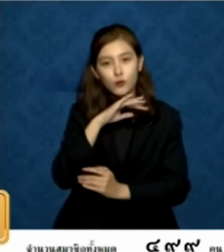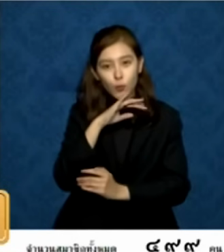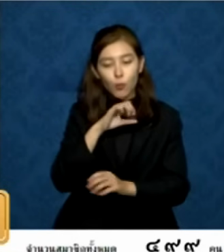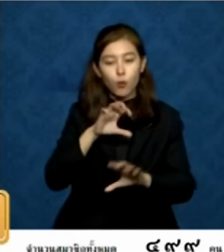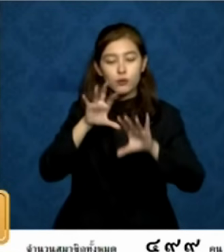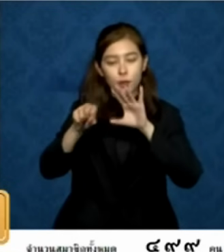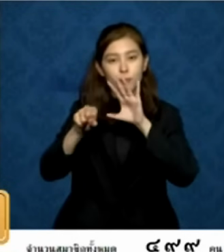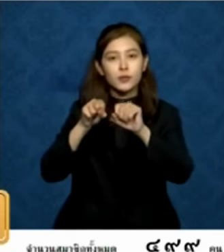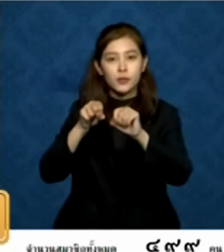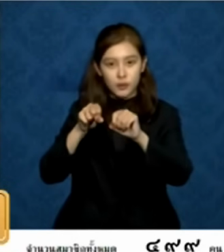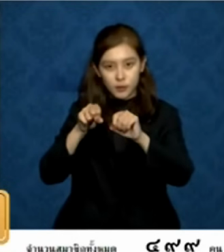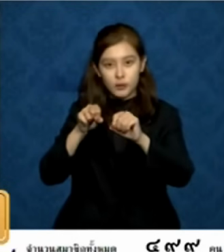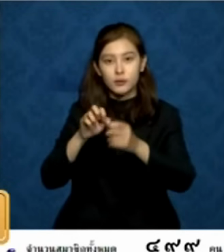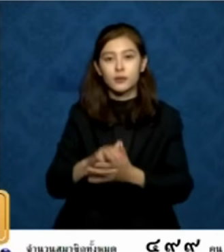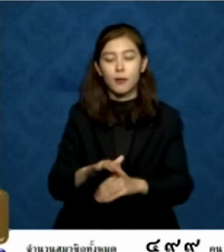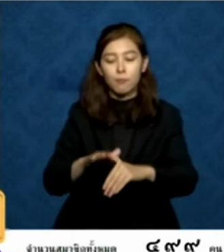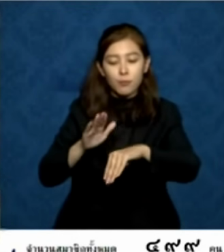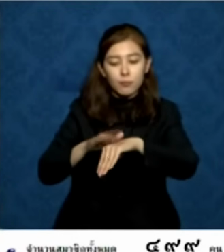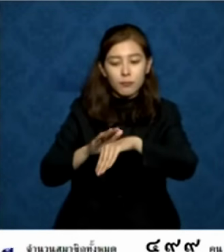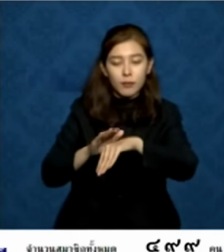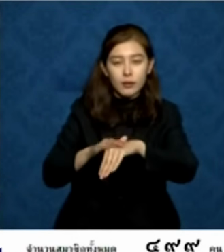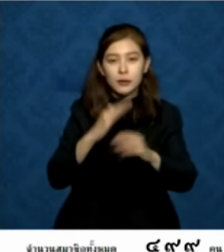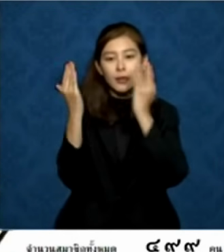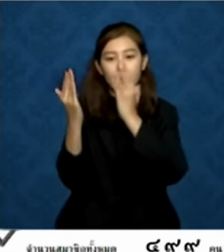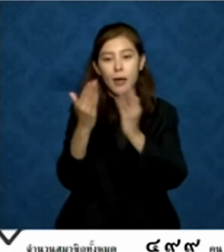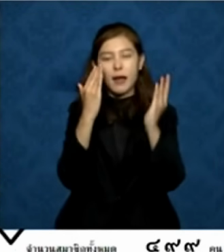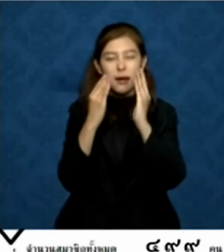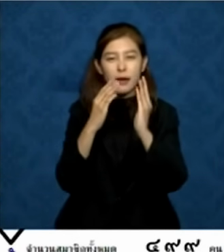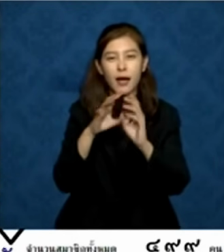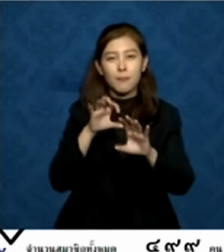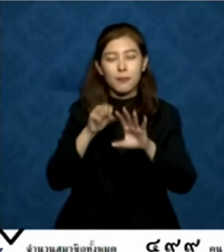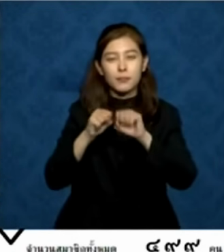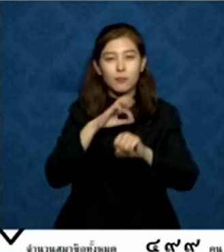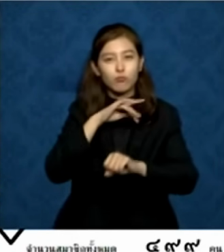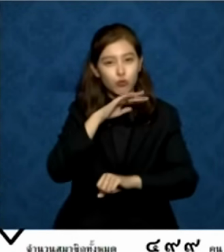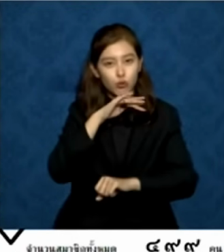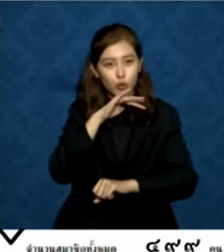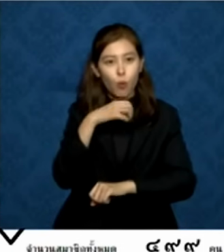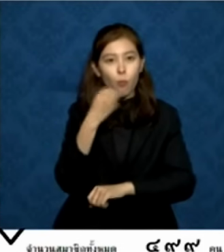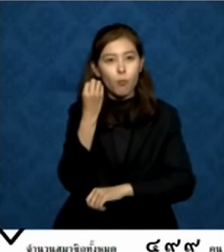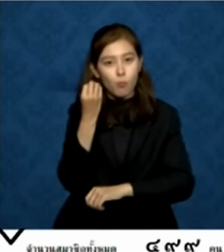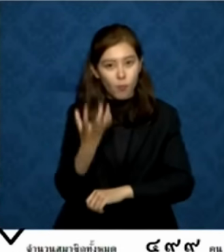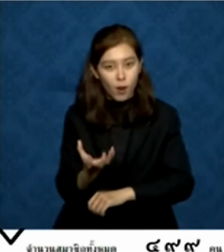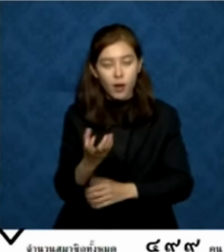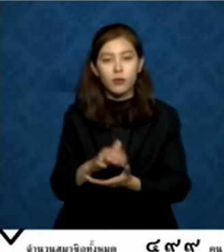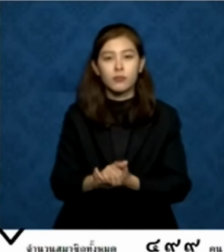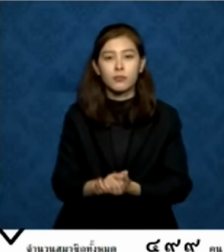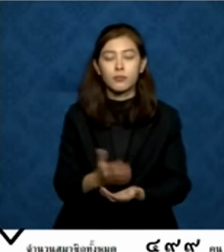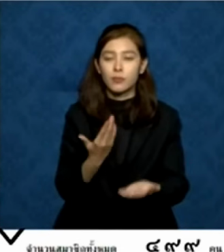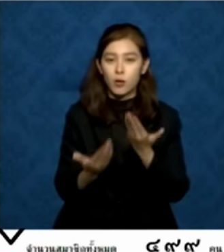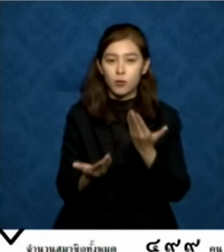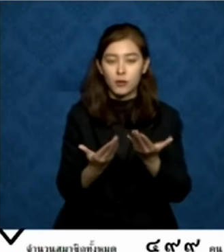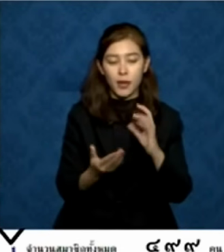ไม้และการใช้ประโยชน์ที่ดินเพื่อใช้กำหนดนโยบายลดการปล่อยแก๊สเรือนกระจ